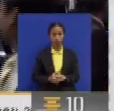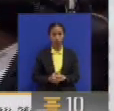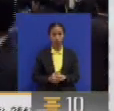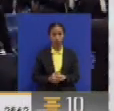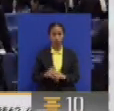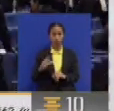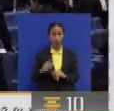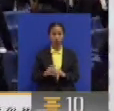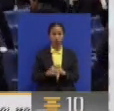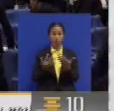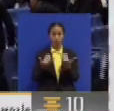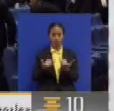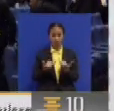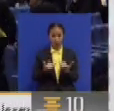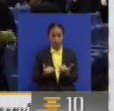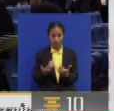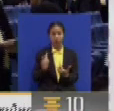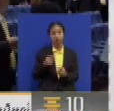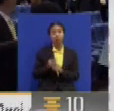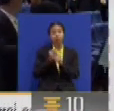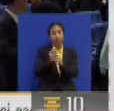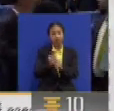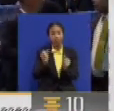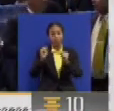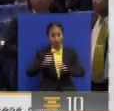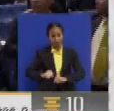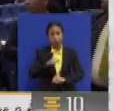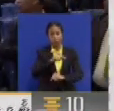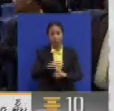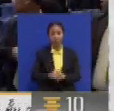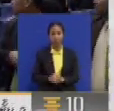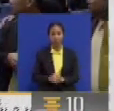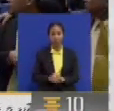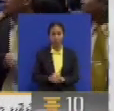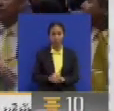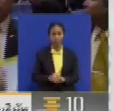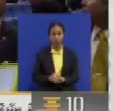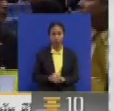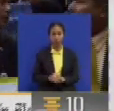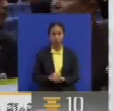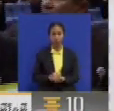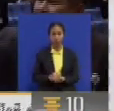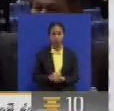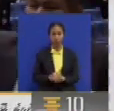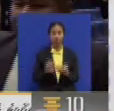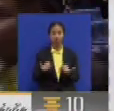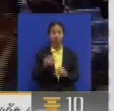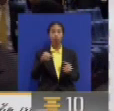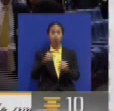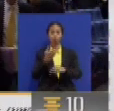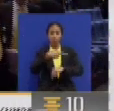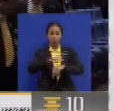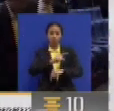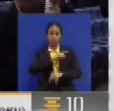นนี้ปล่อยก่อนเขาไปต่อรองจะได้มีแรงต่อรองกันต่อ แต่เมื่อสักครู่เห็นมีคุณวีรกรอีกแล้วนะจะขอเสนอต่อเลย